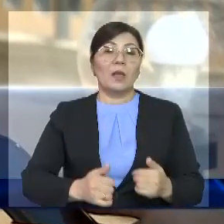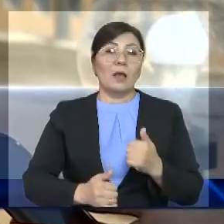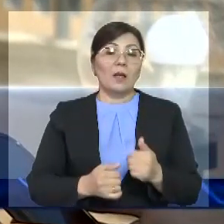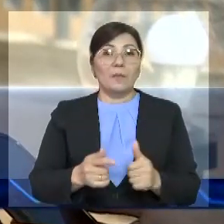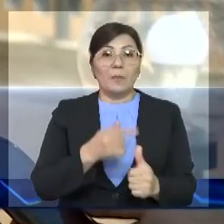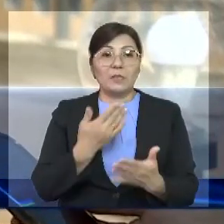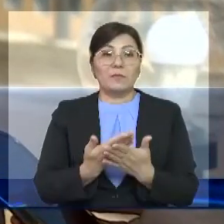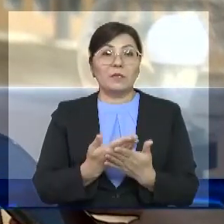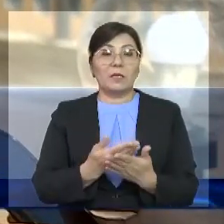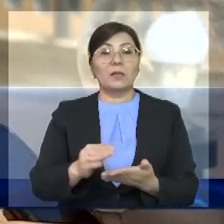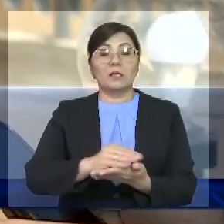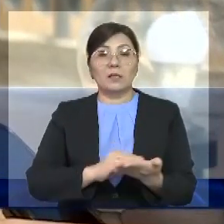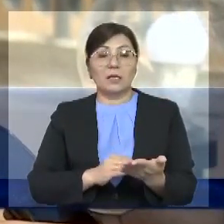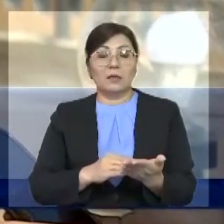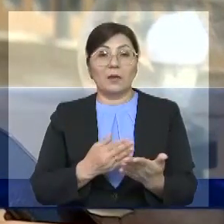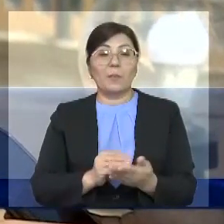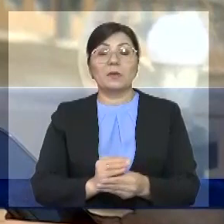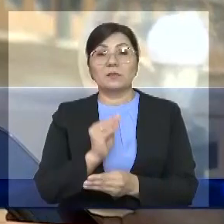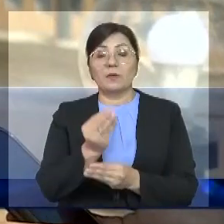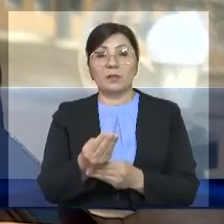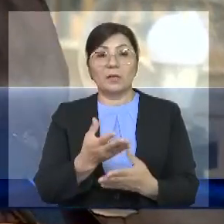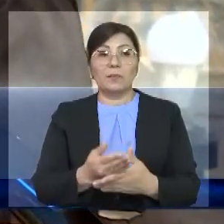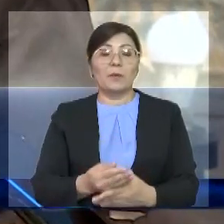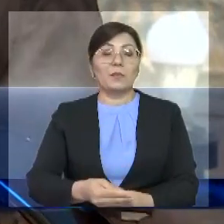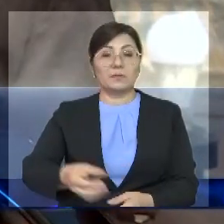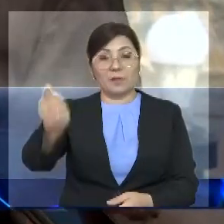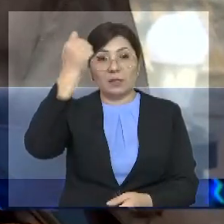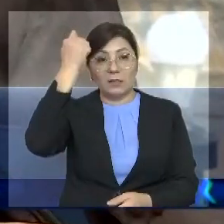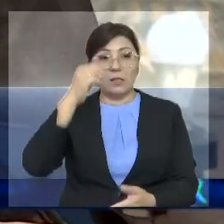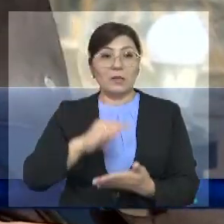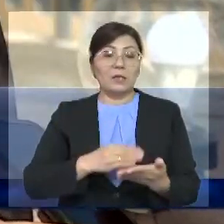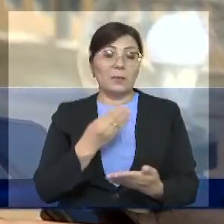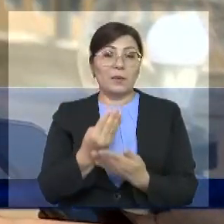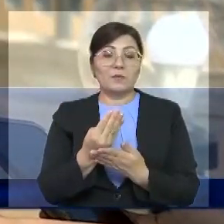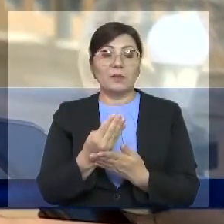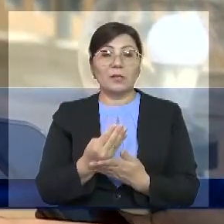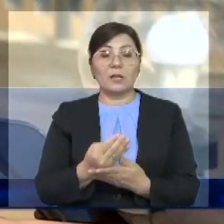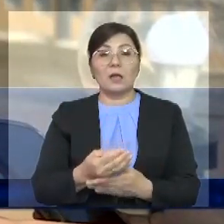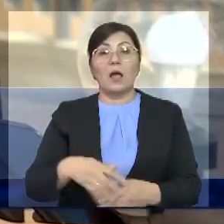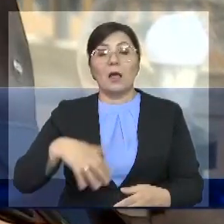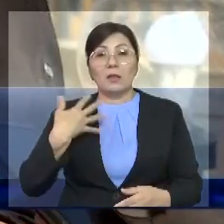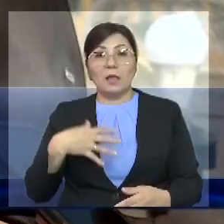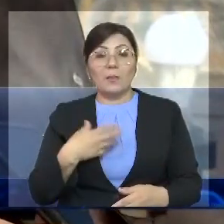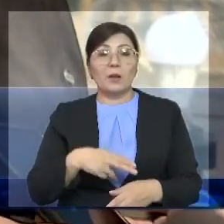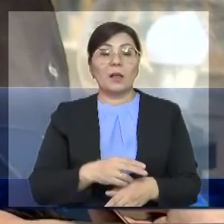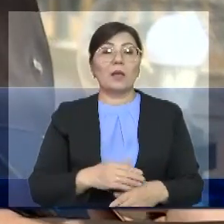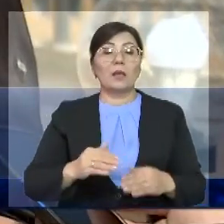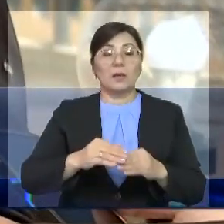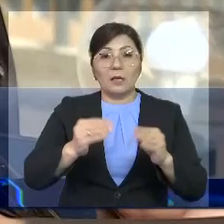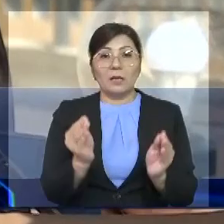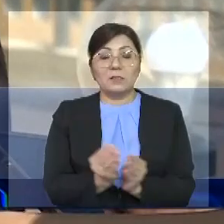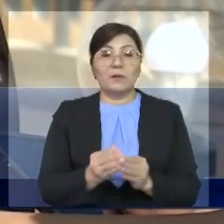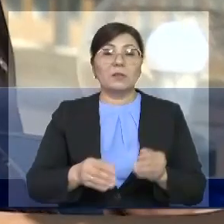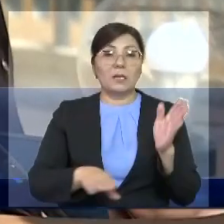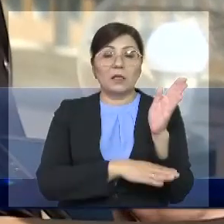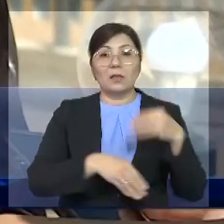изготовление памятника, где они обе сидят, беседуют друг с другом. Также подал заявку и на памятник в форме дамбры и тайказана. Плюс посадим здесь деревья,